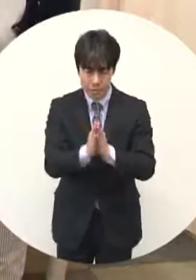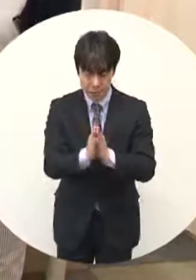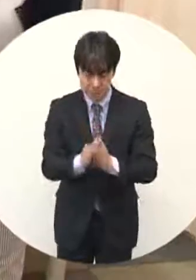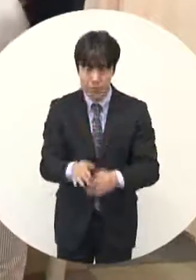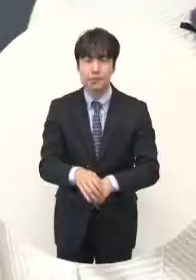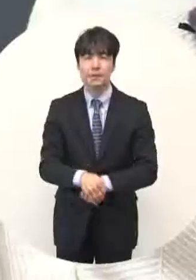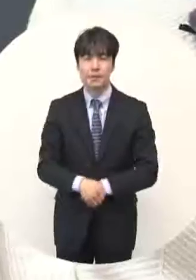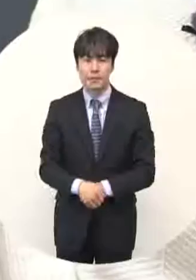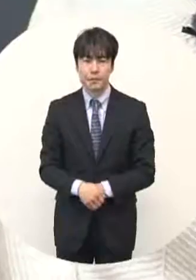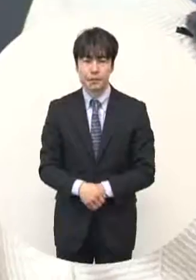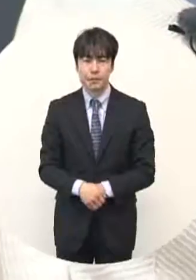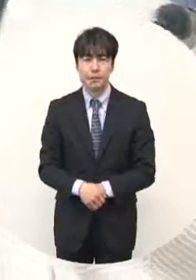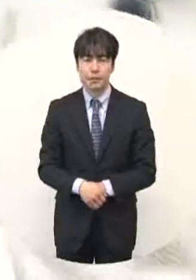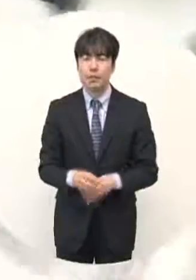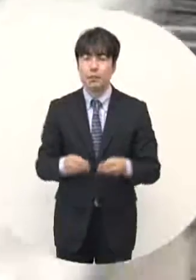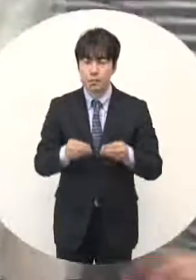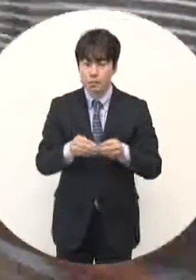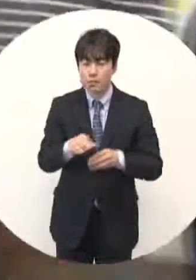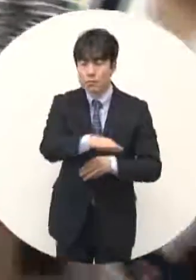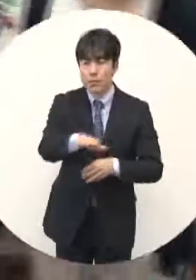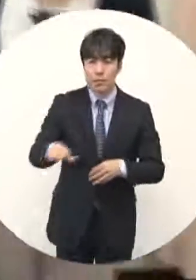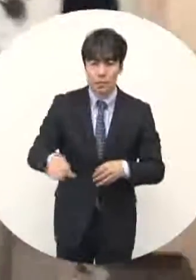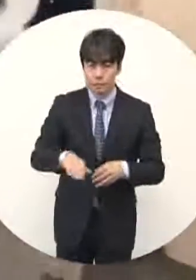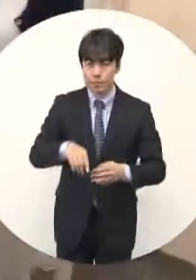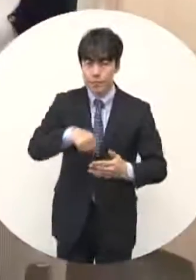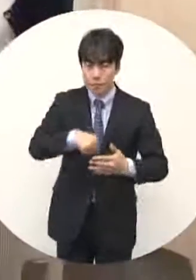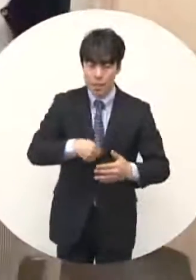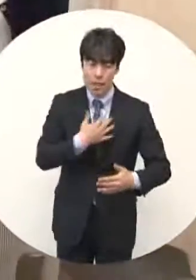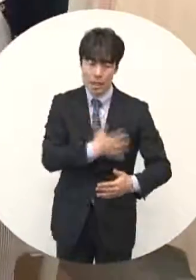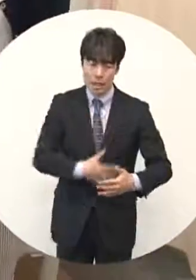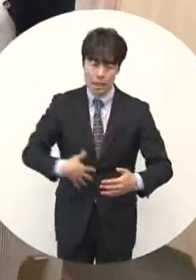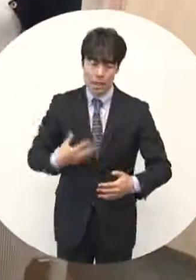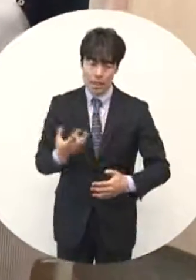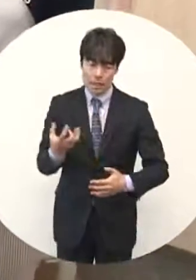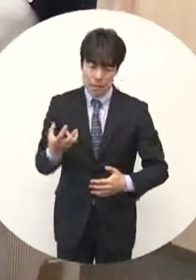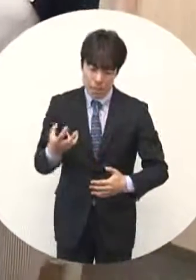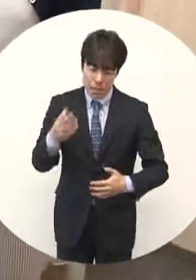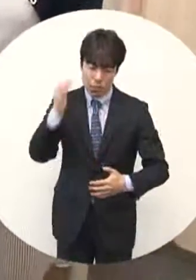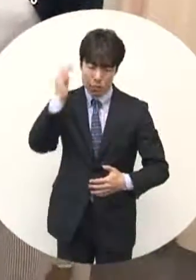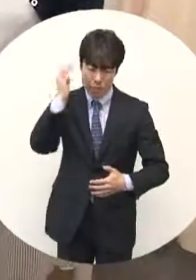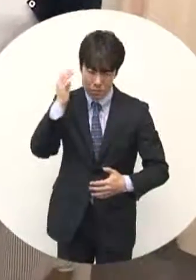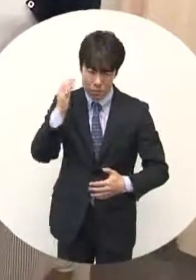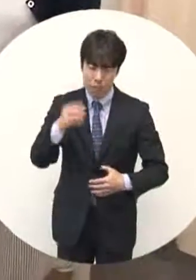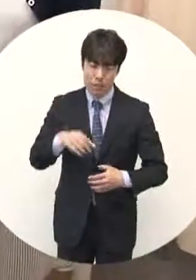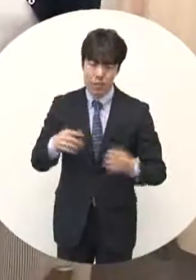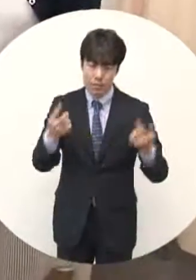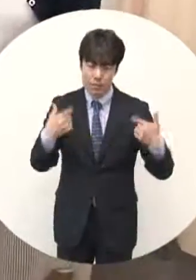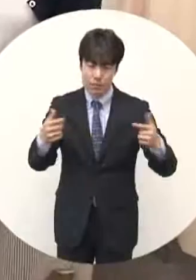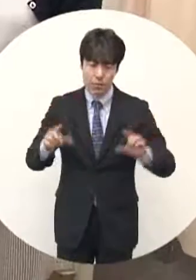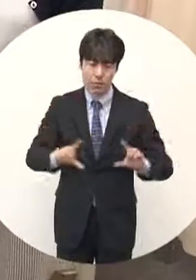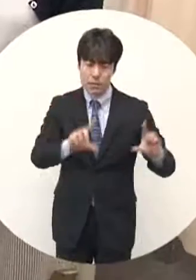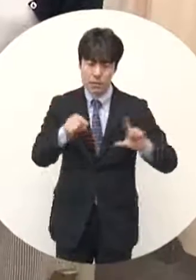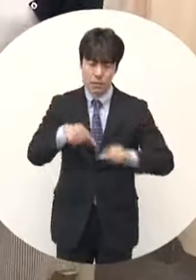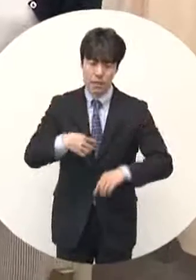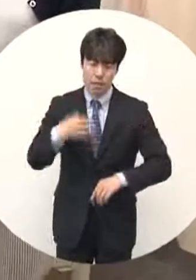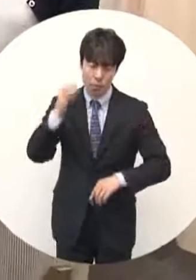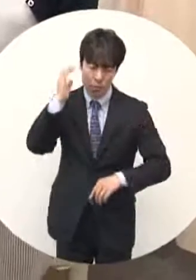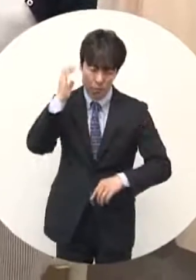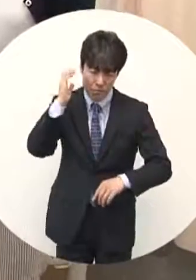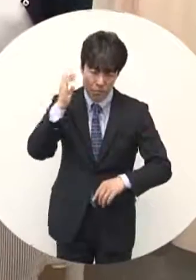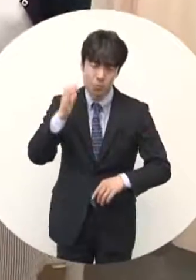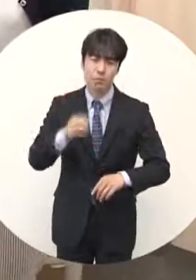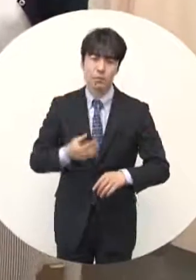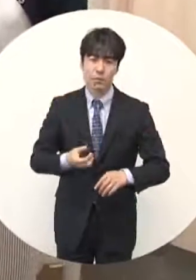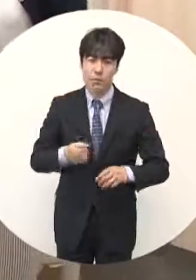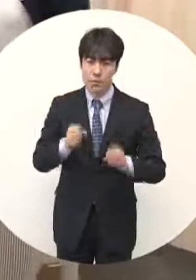。ちなみに皆さんの中で体にお悩みがあったりとか、日常生活でお困りのことをお持ちの方はいらっしゃい